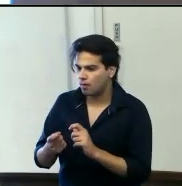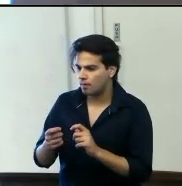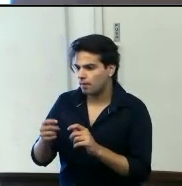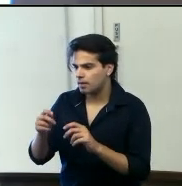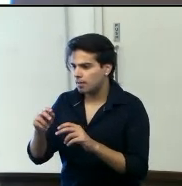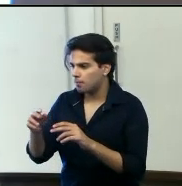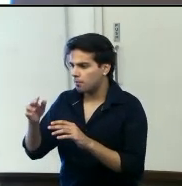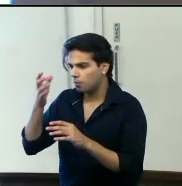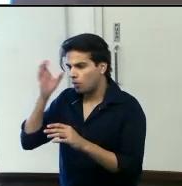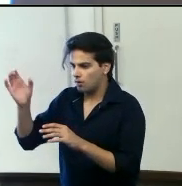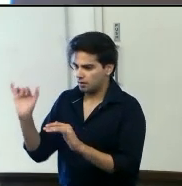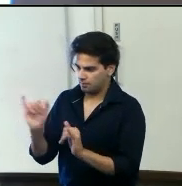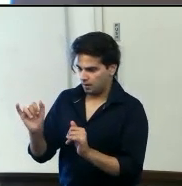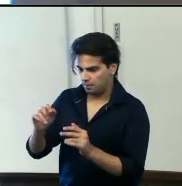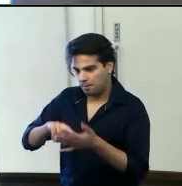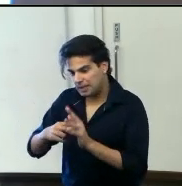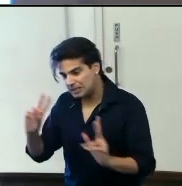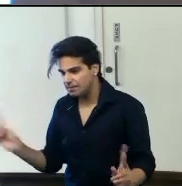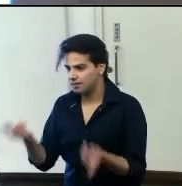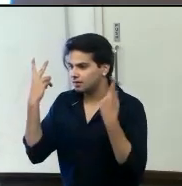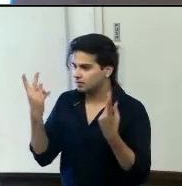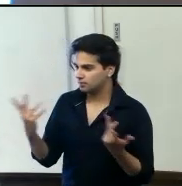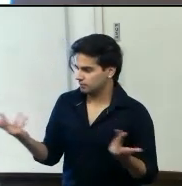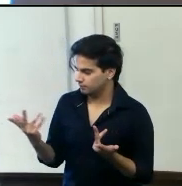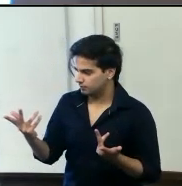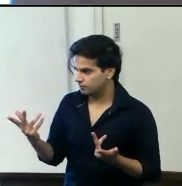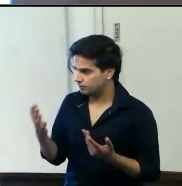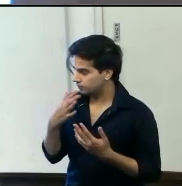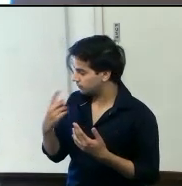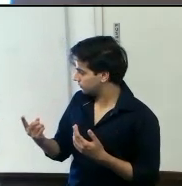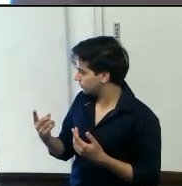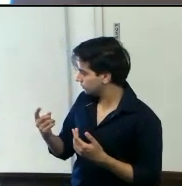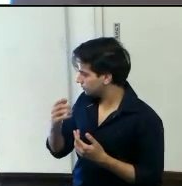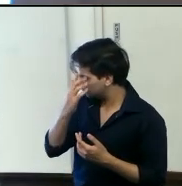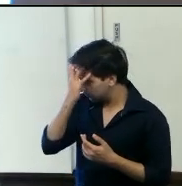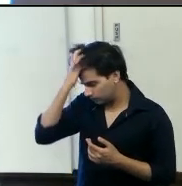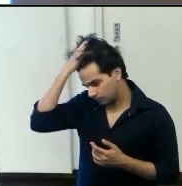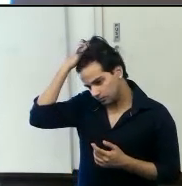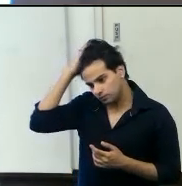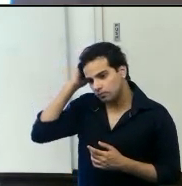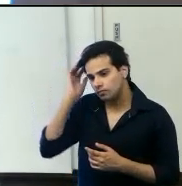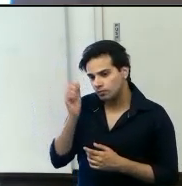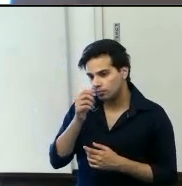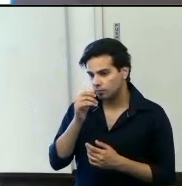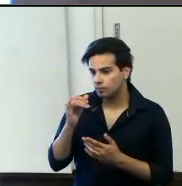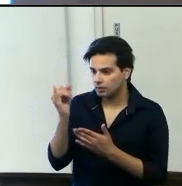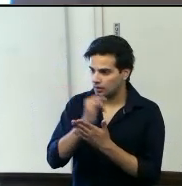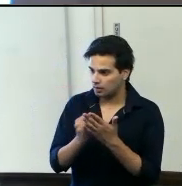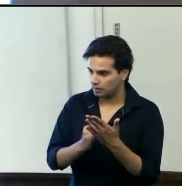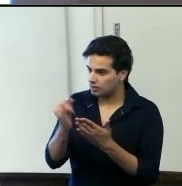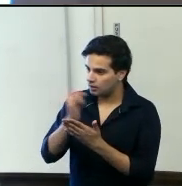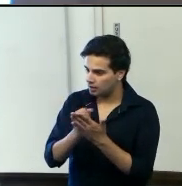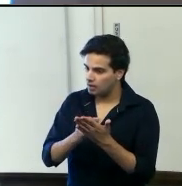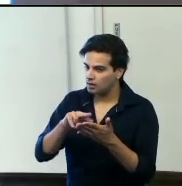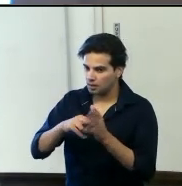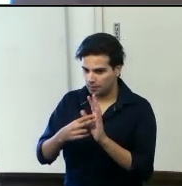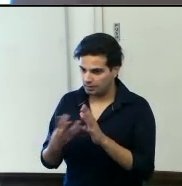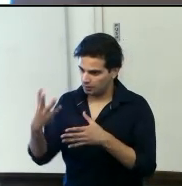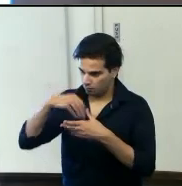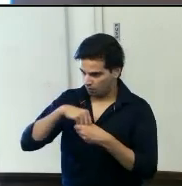ಅಲ್ಲ, ನನ್ನ ಅನೇಕ ಕಲಾಕೃತಿಗಳಲ್ಲಿ ಕಲಾಕೃತಿಯ ಮಧ್ಯದಲ್ಲಿ ಅಥವಾ